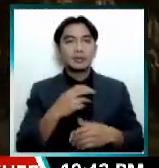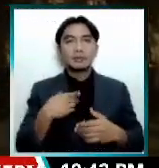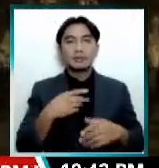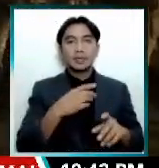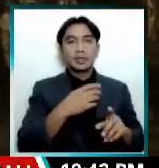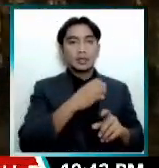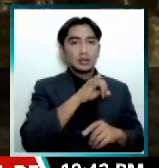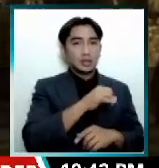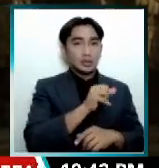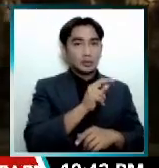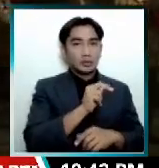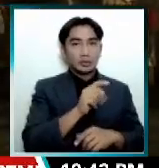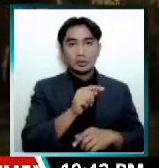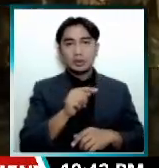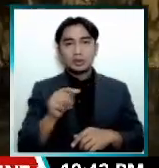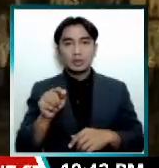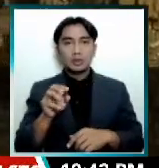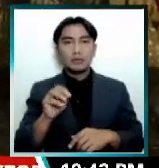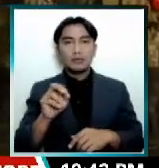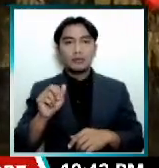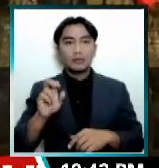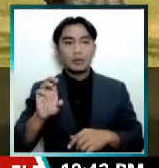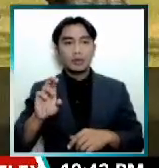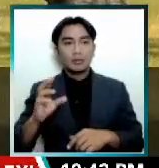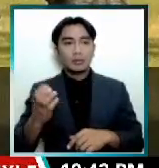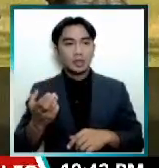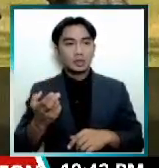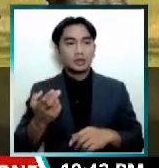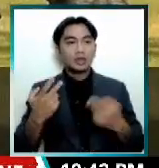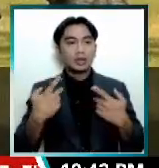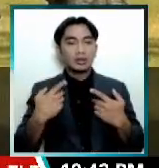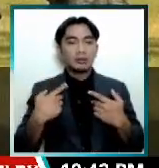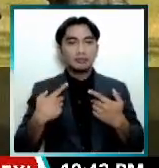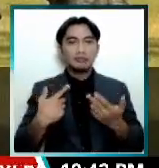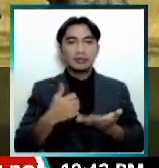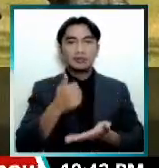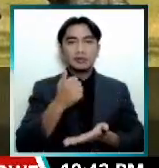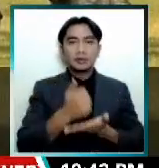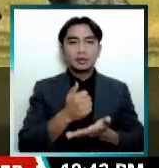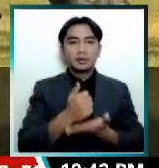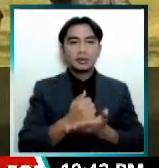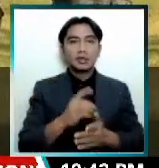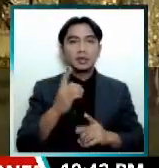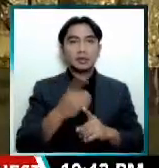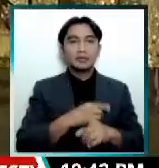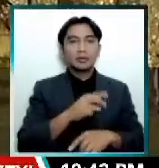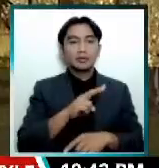Batay sa AFP payroll records as of December 31, 2022, mahigit